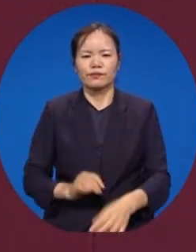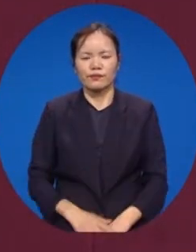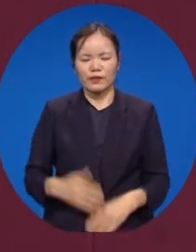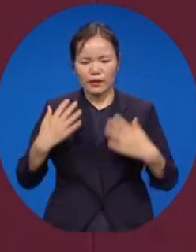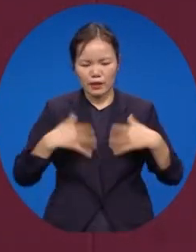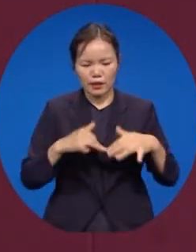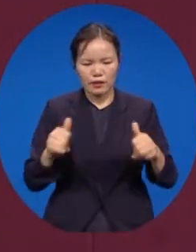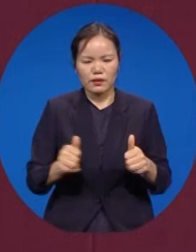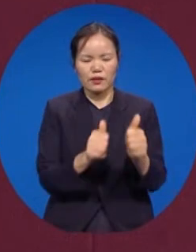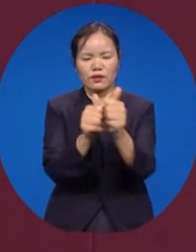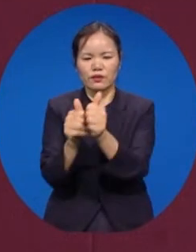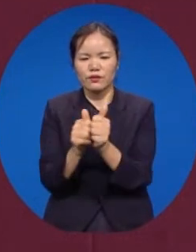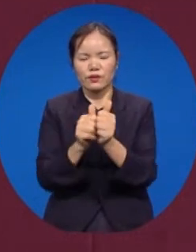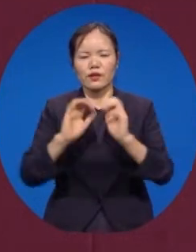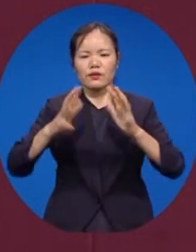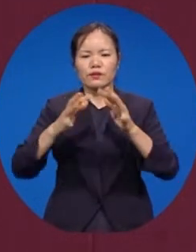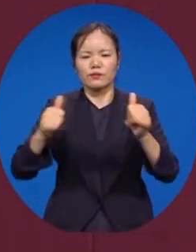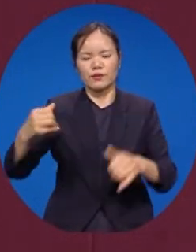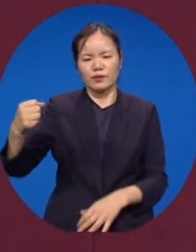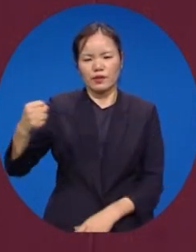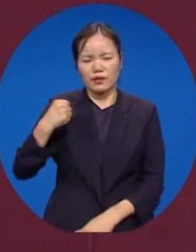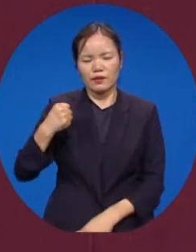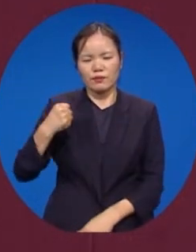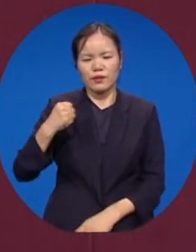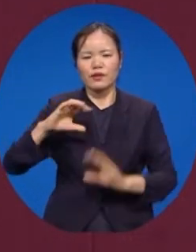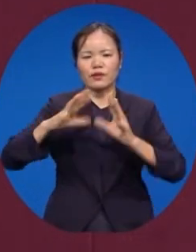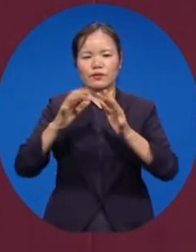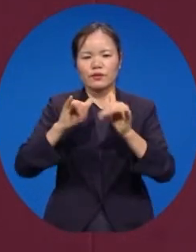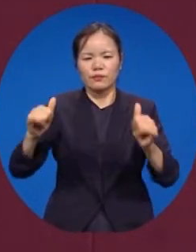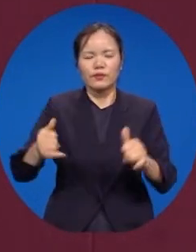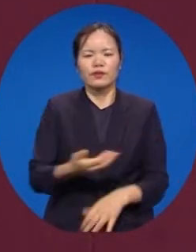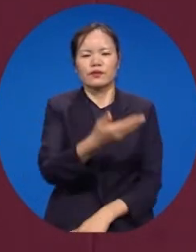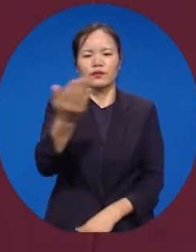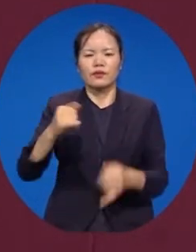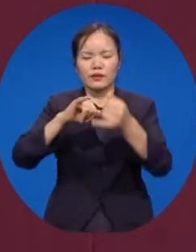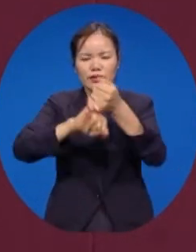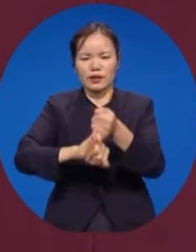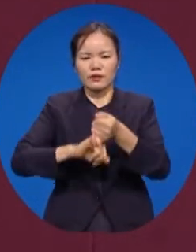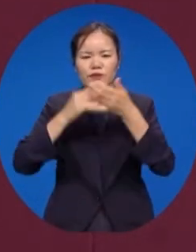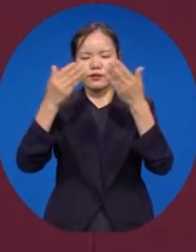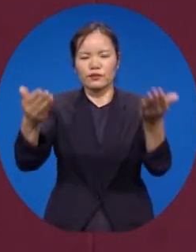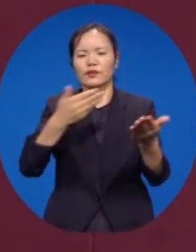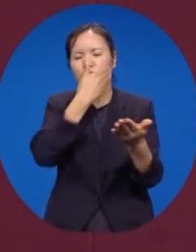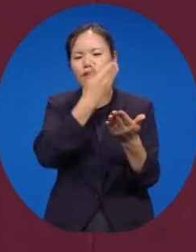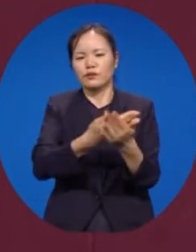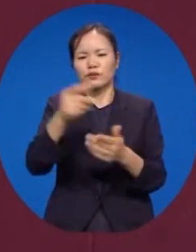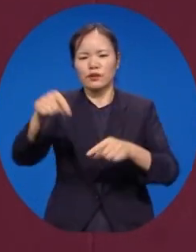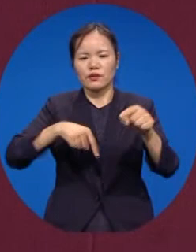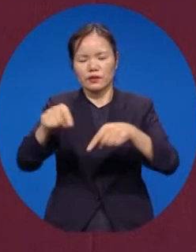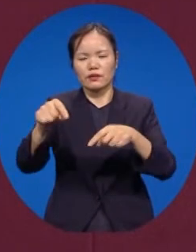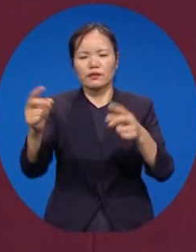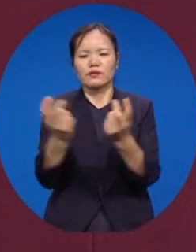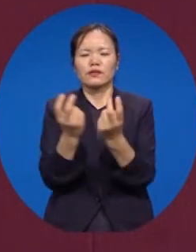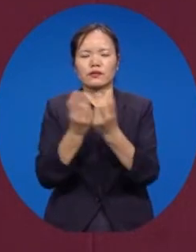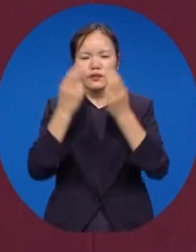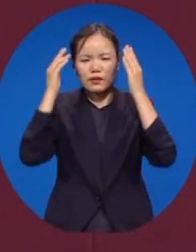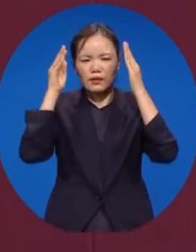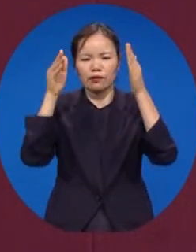약자와의 동행은 국민의 힘이 국민들께 약속드리는 주요 정강정책의